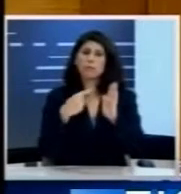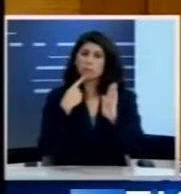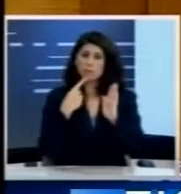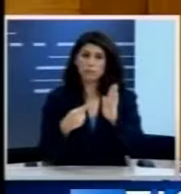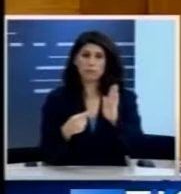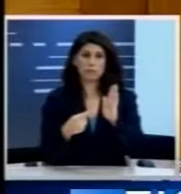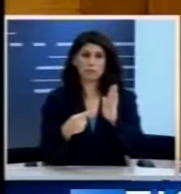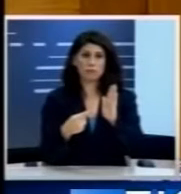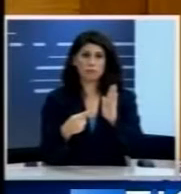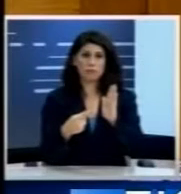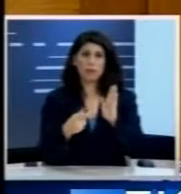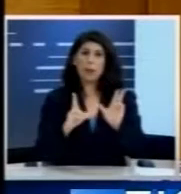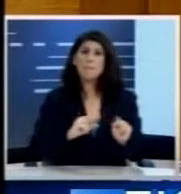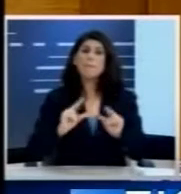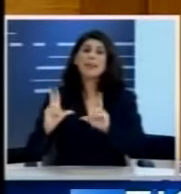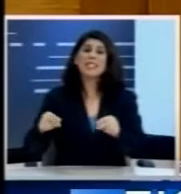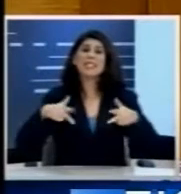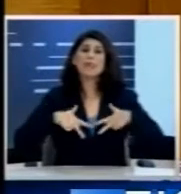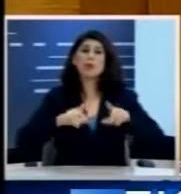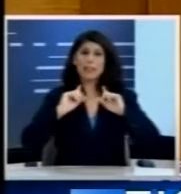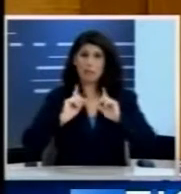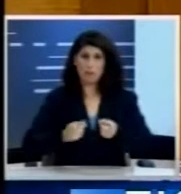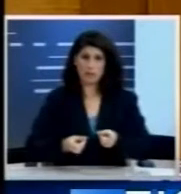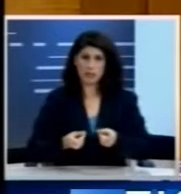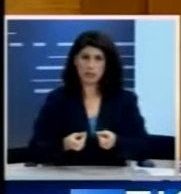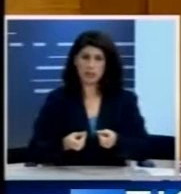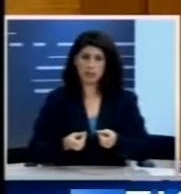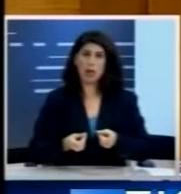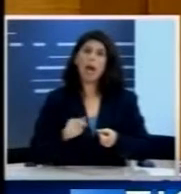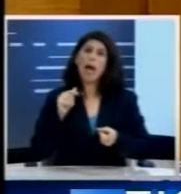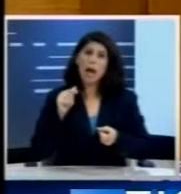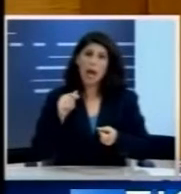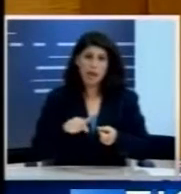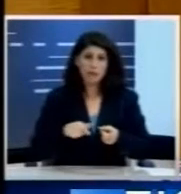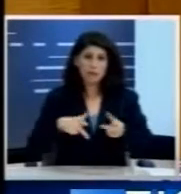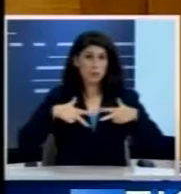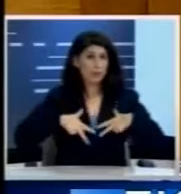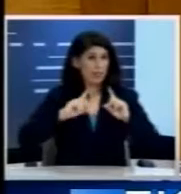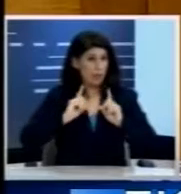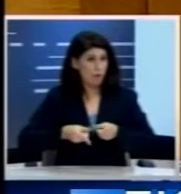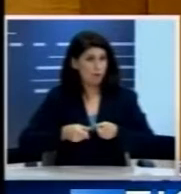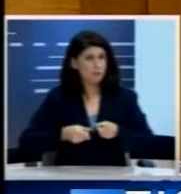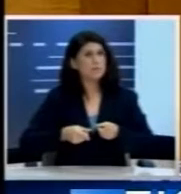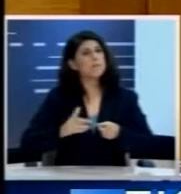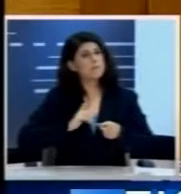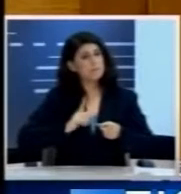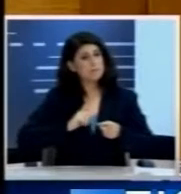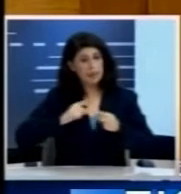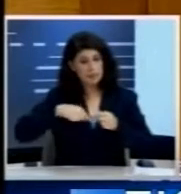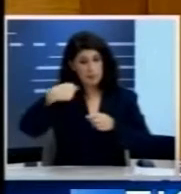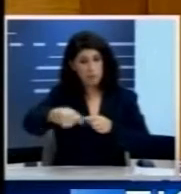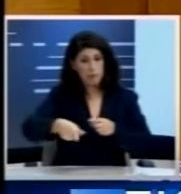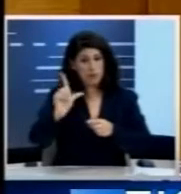καθοριστεί με κοινή υπουργική απόφαση, η οποία ευελπιστούμε να έχει βγει μέχρι την ερχόμενη